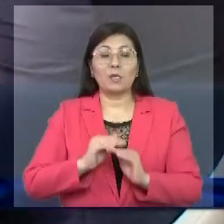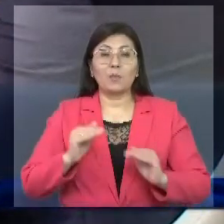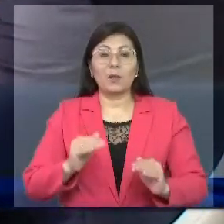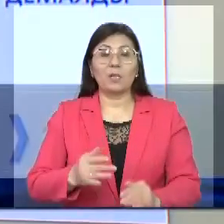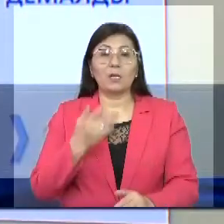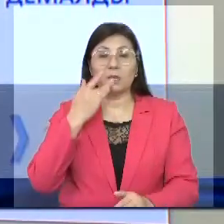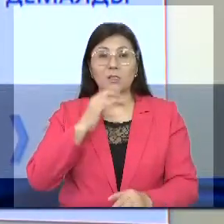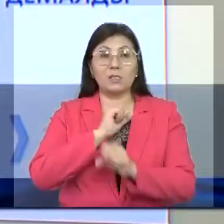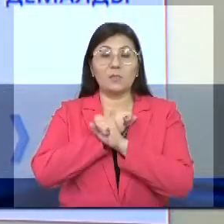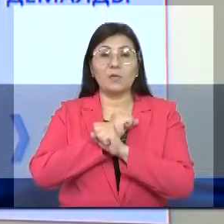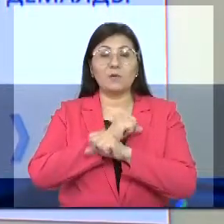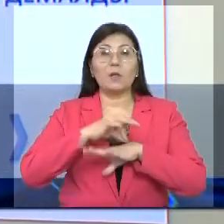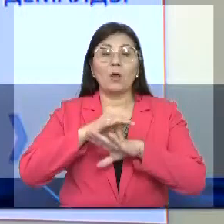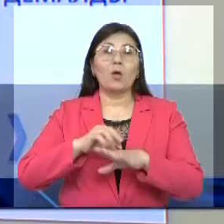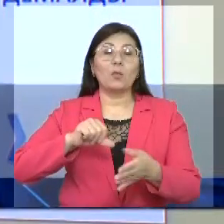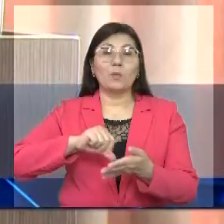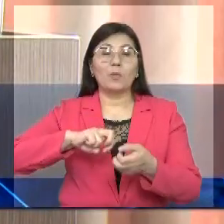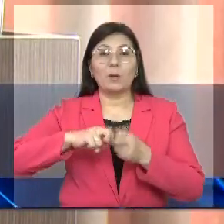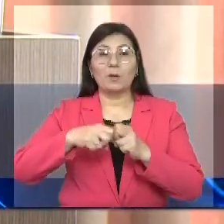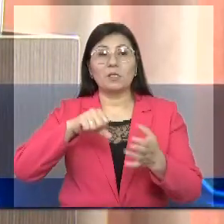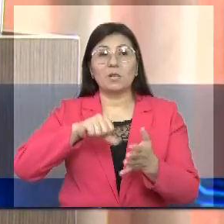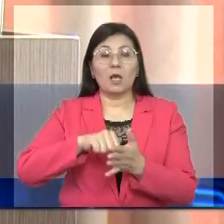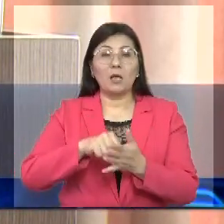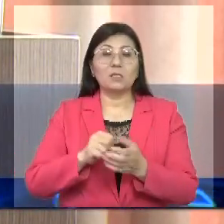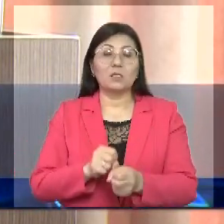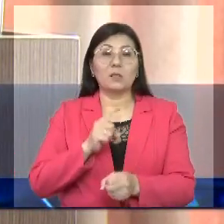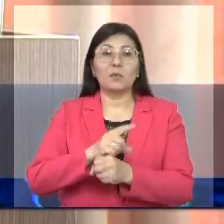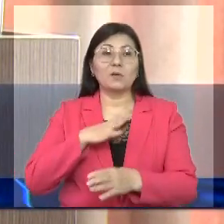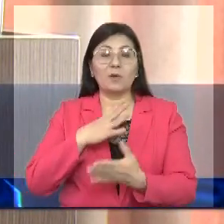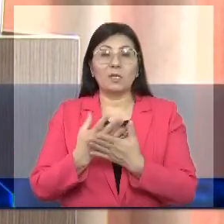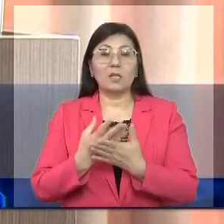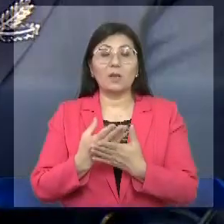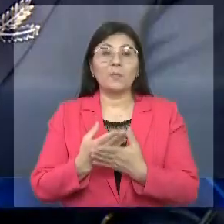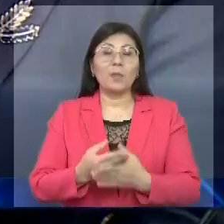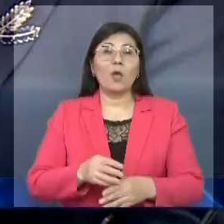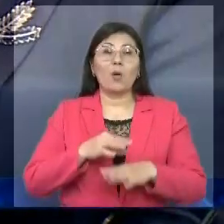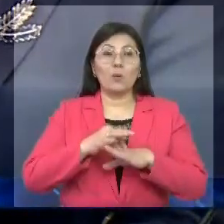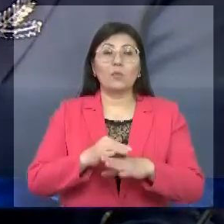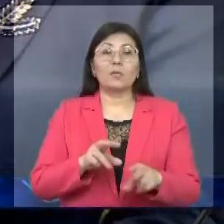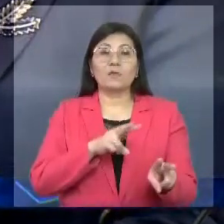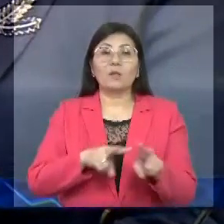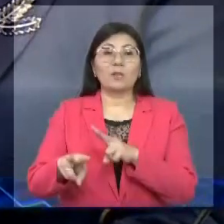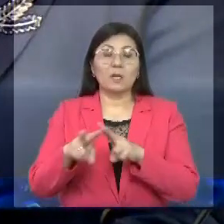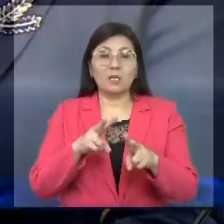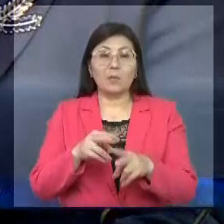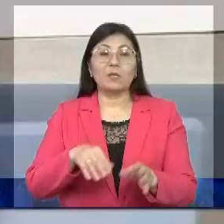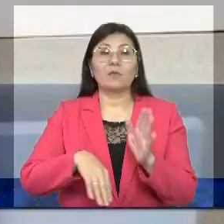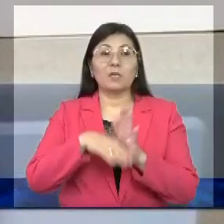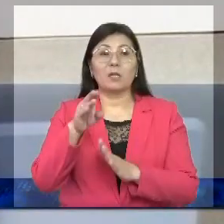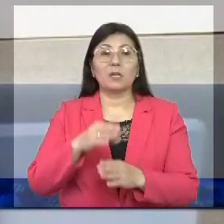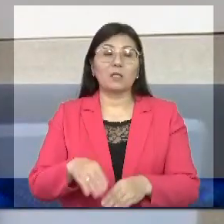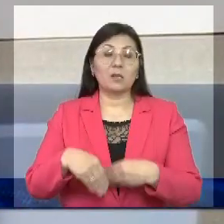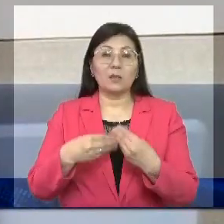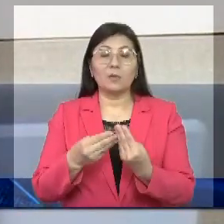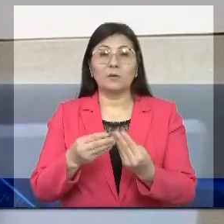жазғы демалысын ұйымдастыру мәселесіне қатысты бірқатар тапсырма берілді. Бейінді мемлекеттік органдар ұйымдастыру мен бақылауды жақсарту жөнінде нақты